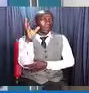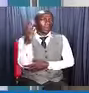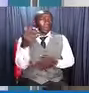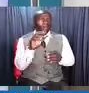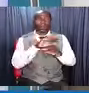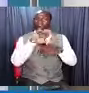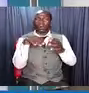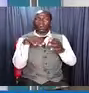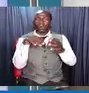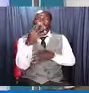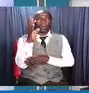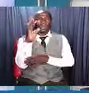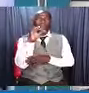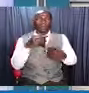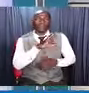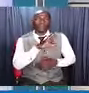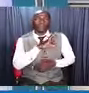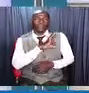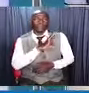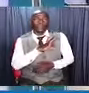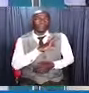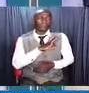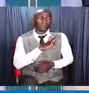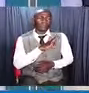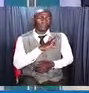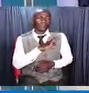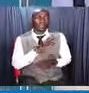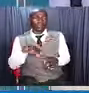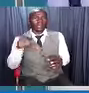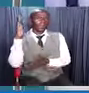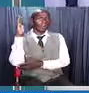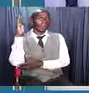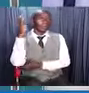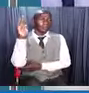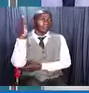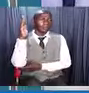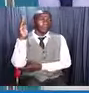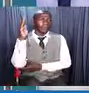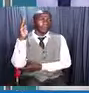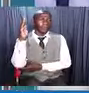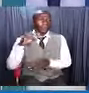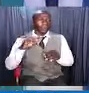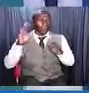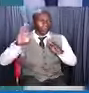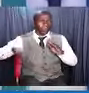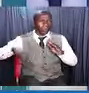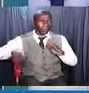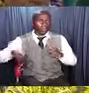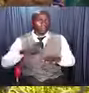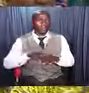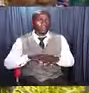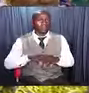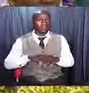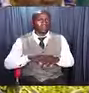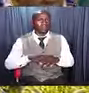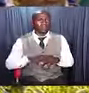kote halina. But everything else there's nothing. Uchukuliwa panga. They take a sword. Una waste space. You are wasting a lot of space here.